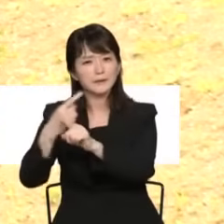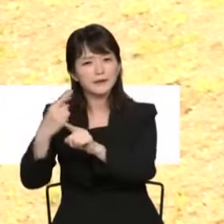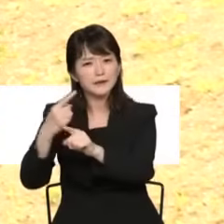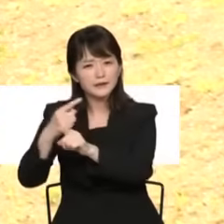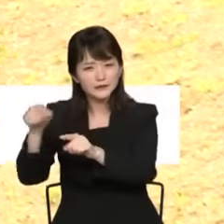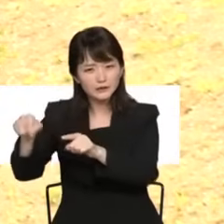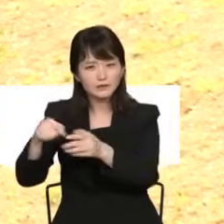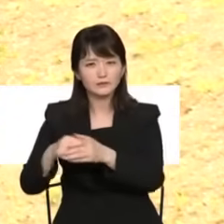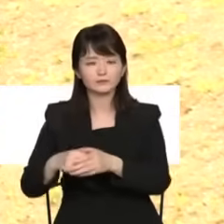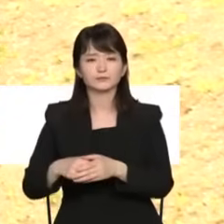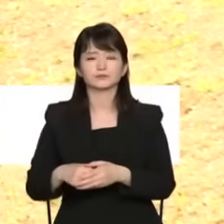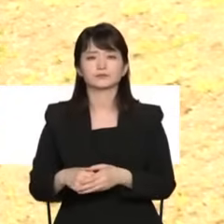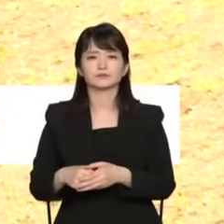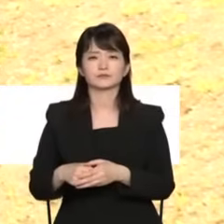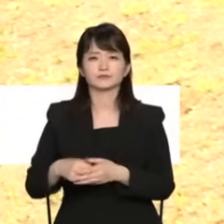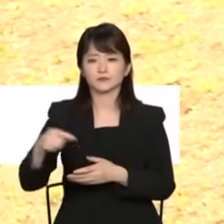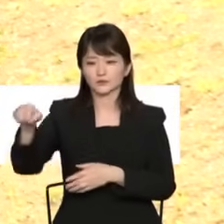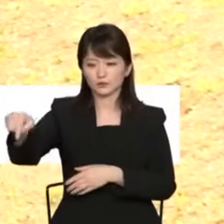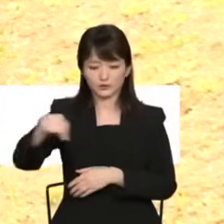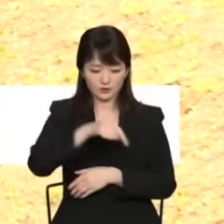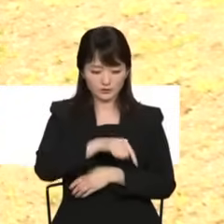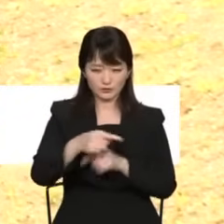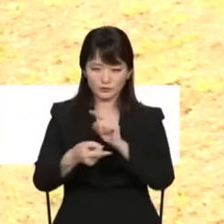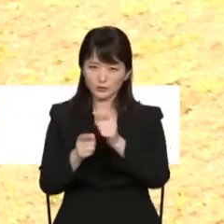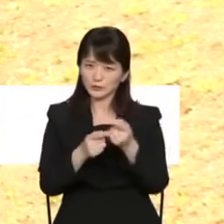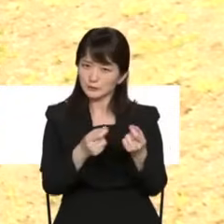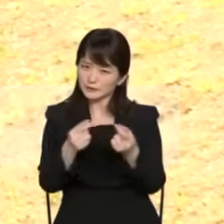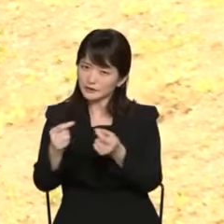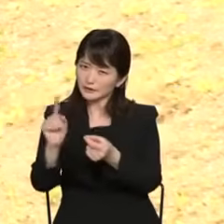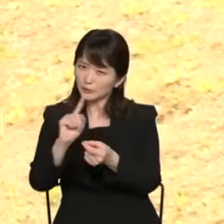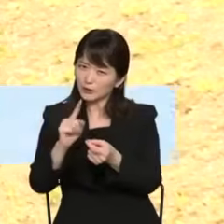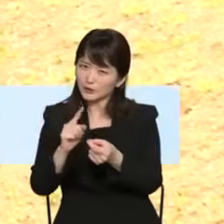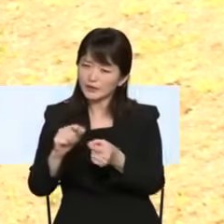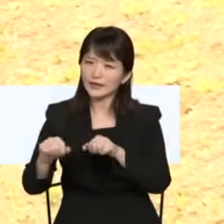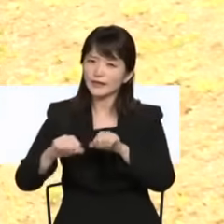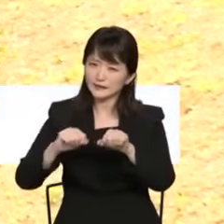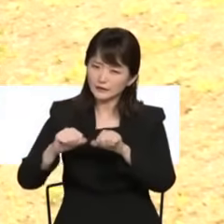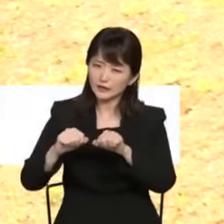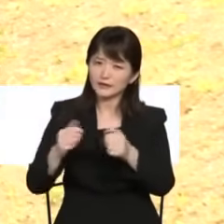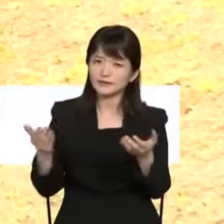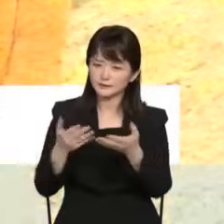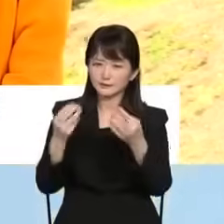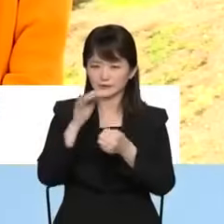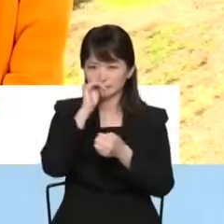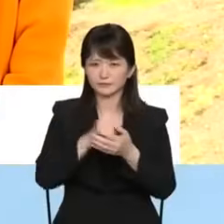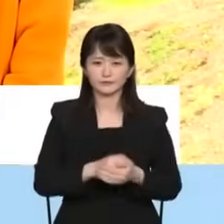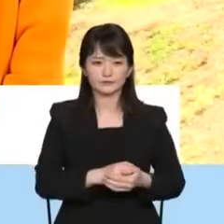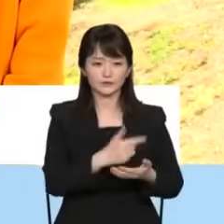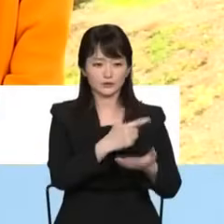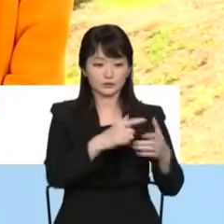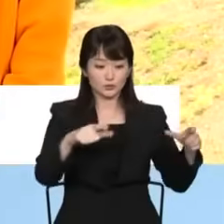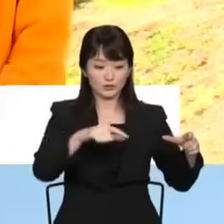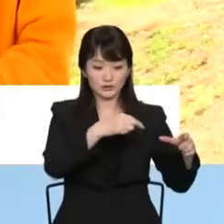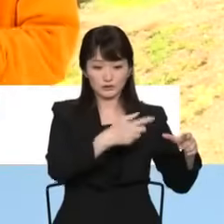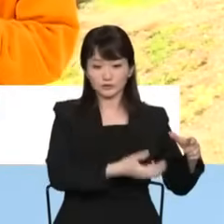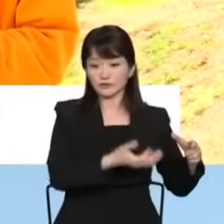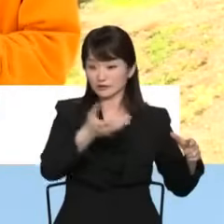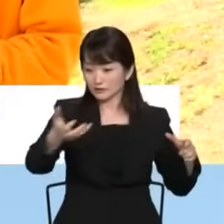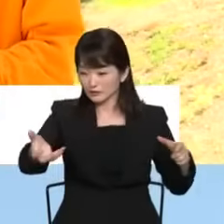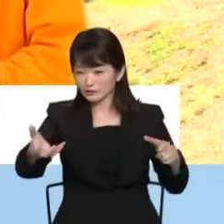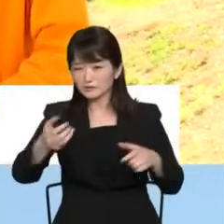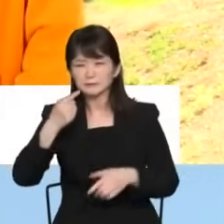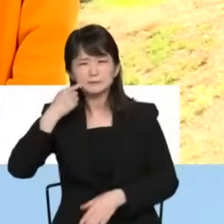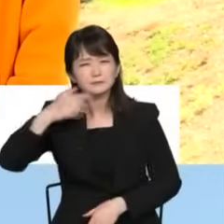무엇보다도 동탄과 상계동의 동질성을 바탕으로 해가지고 제가 할 수 있는 일이 많다고 생각합니다. 그렇기 때문에 상계동을 떠나온 아쉬움은 있지만은 지금은